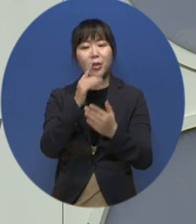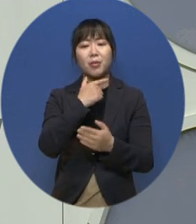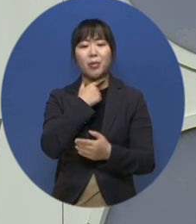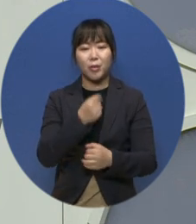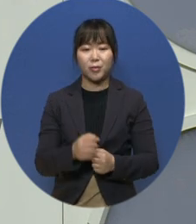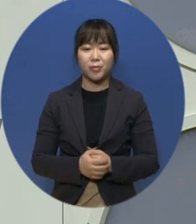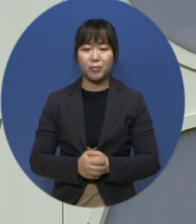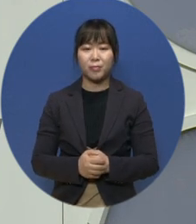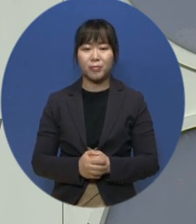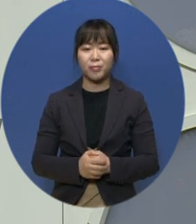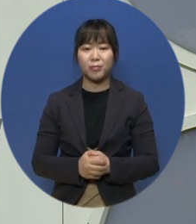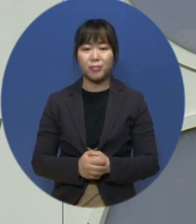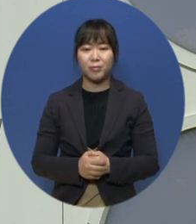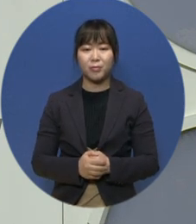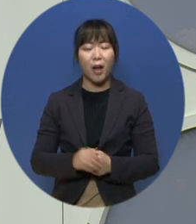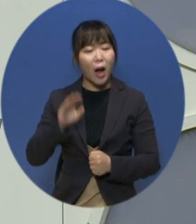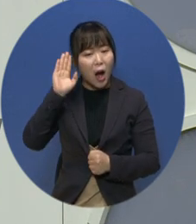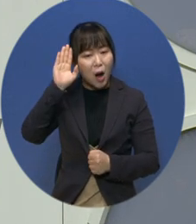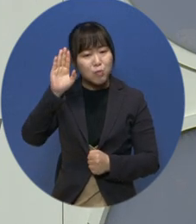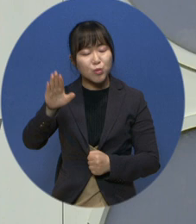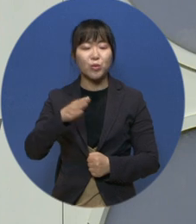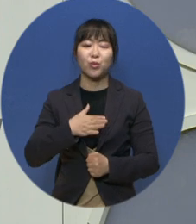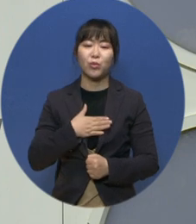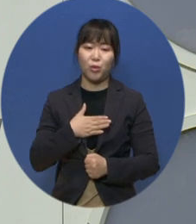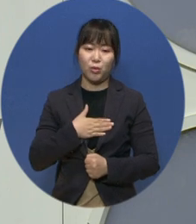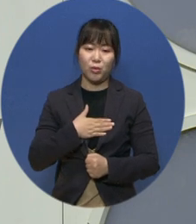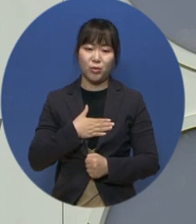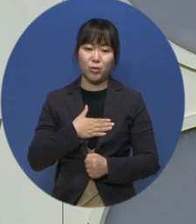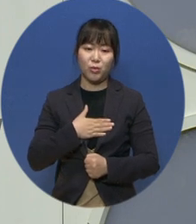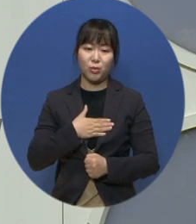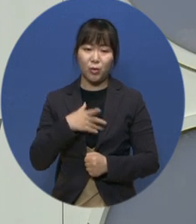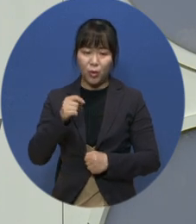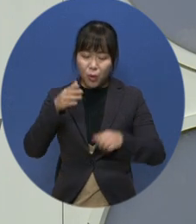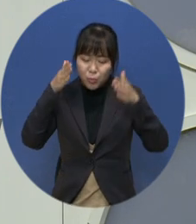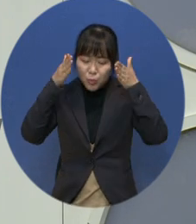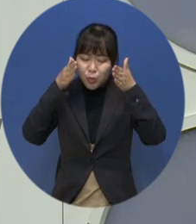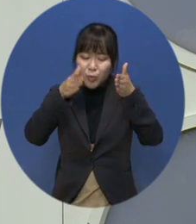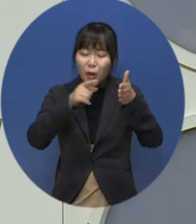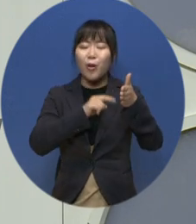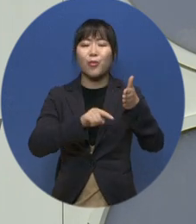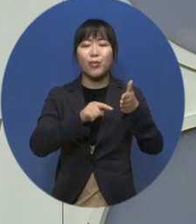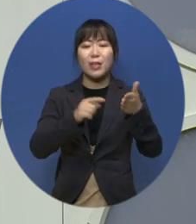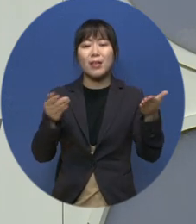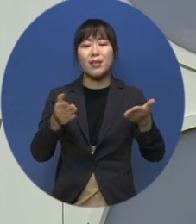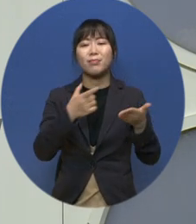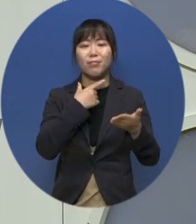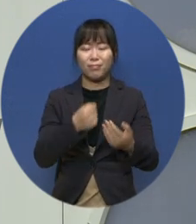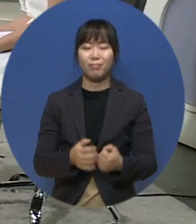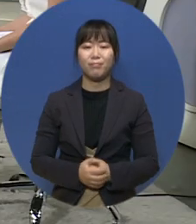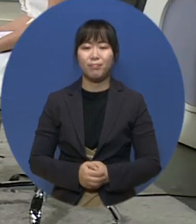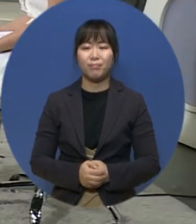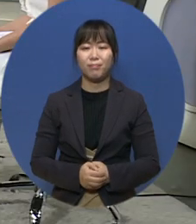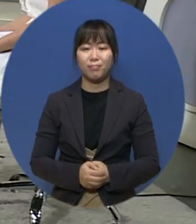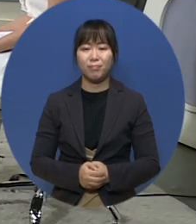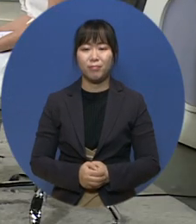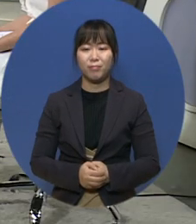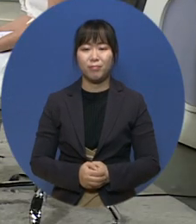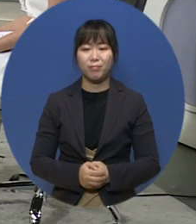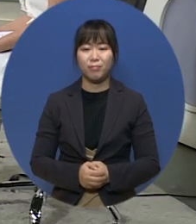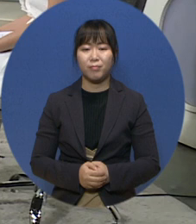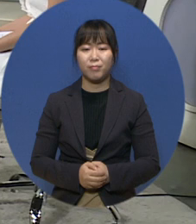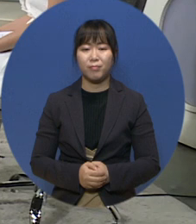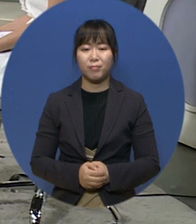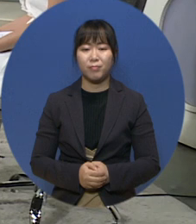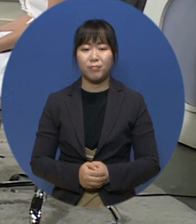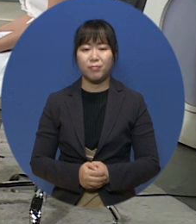있고 앞으로도 저는 그런 쪽으로 좀 일을 좀 하고 싶은 생각이 많습니다. 그동안에 이제 주로 그